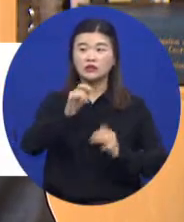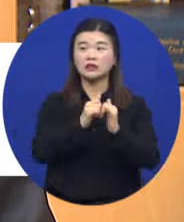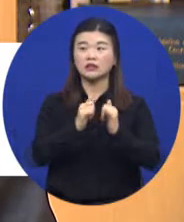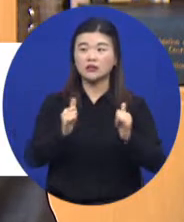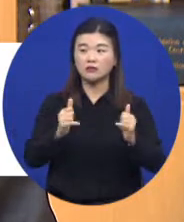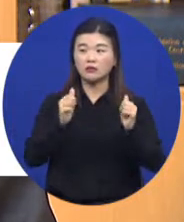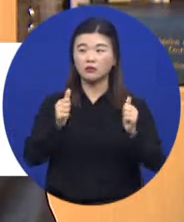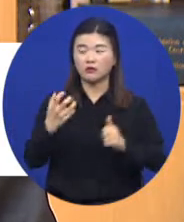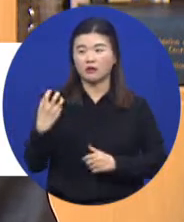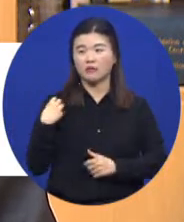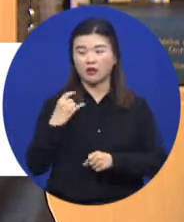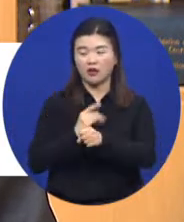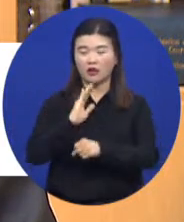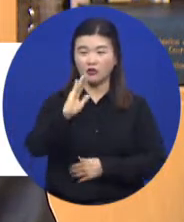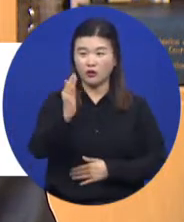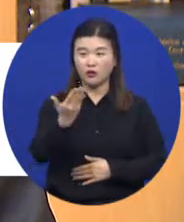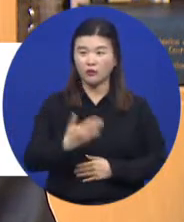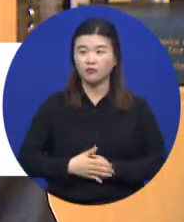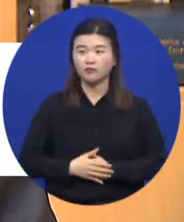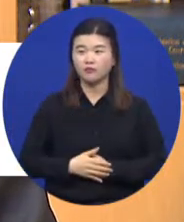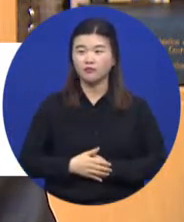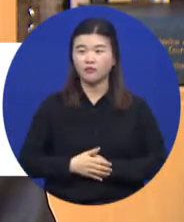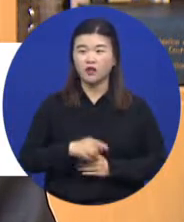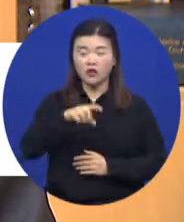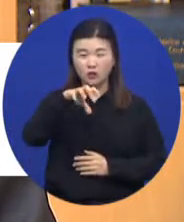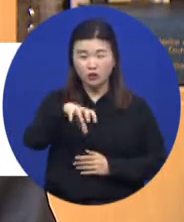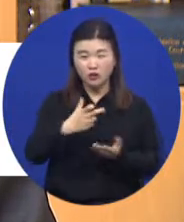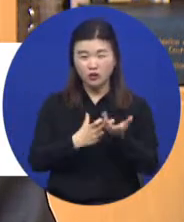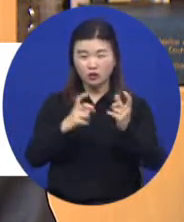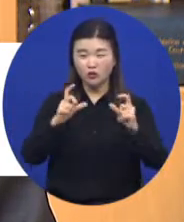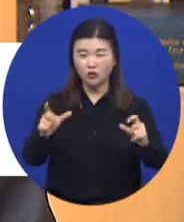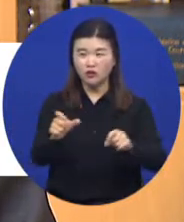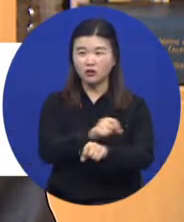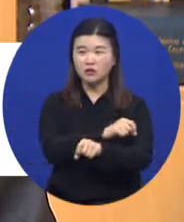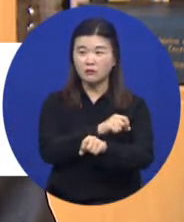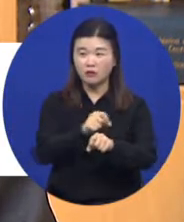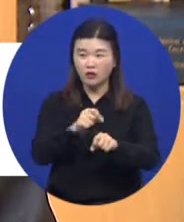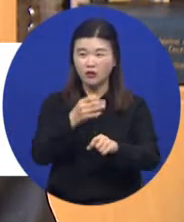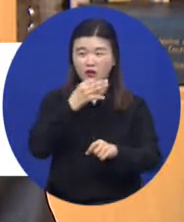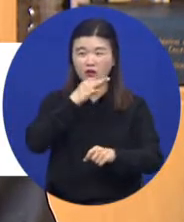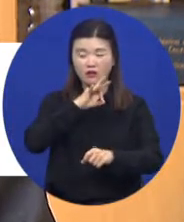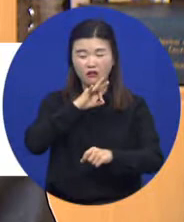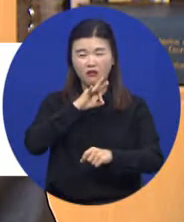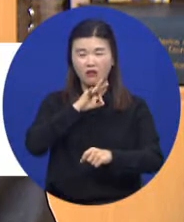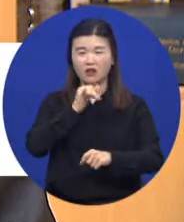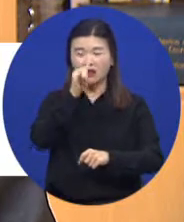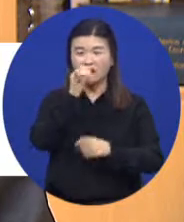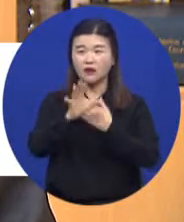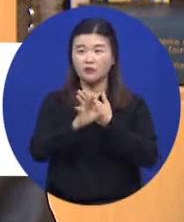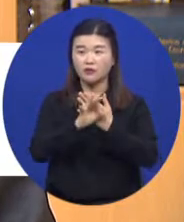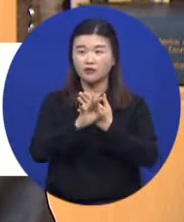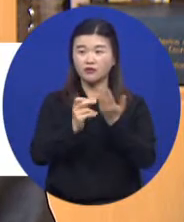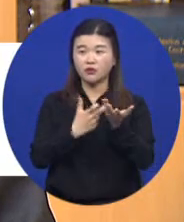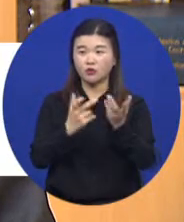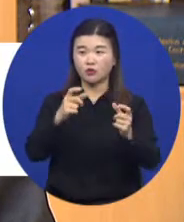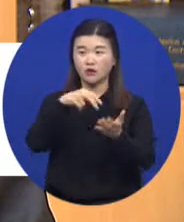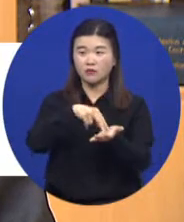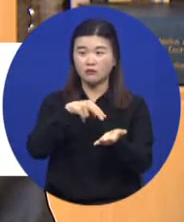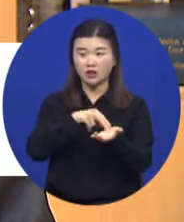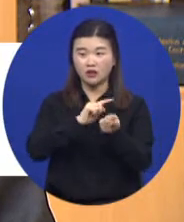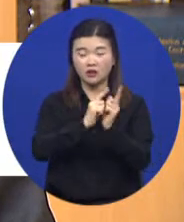소송을 담당하게 되는 거고요. 여기에 이제 제주도의 특별한 이익이 결부되어 있다면